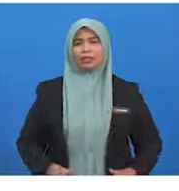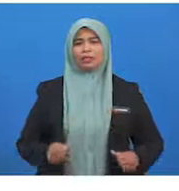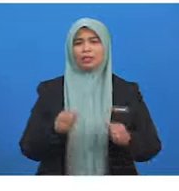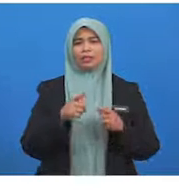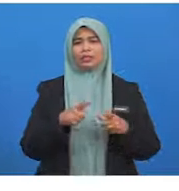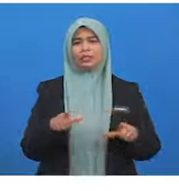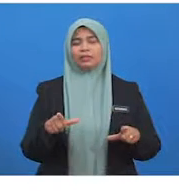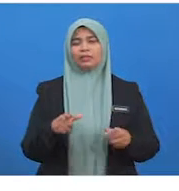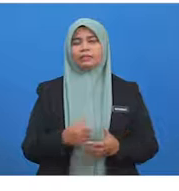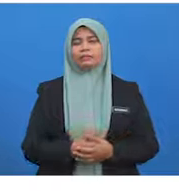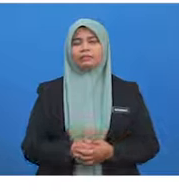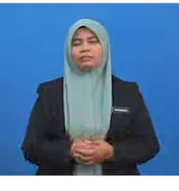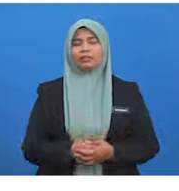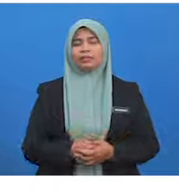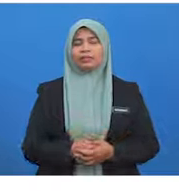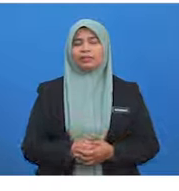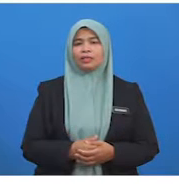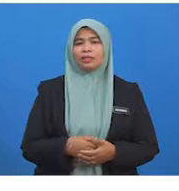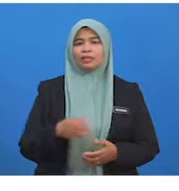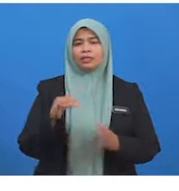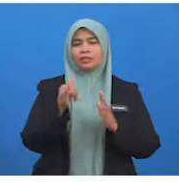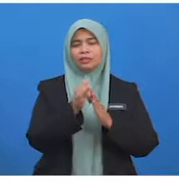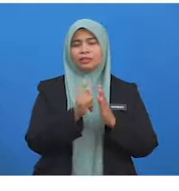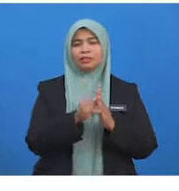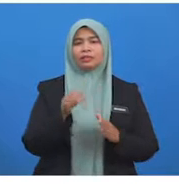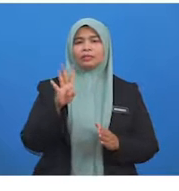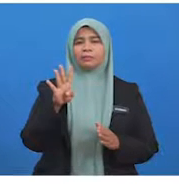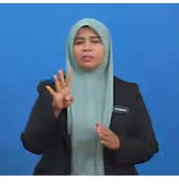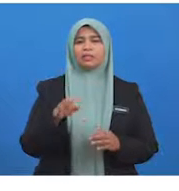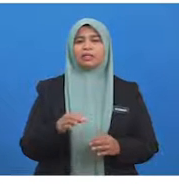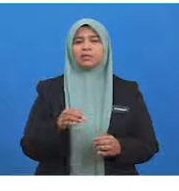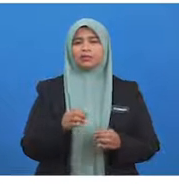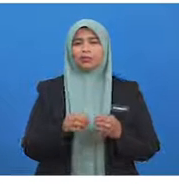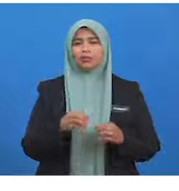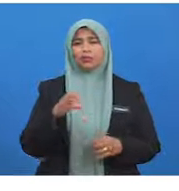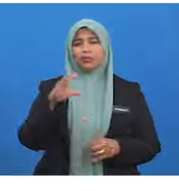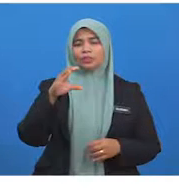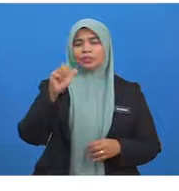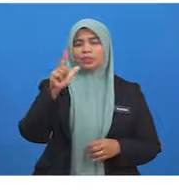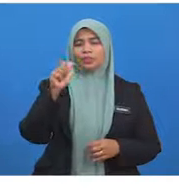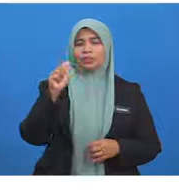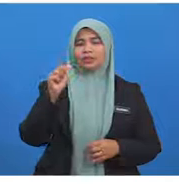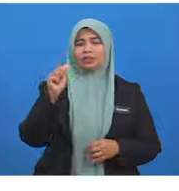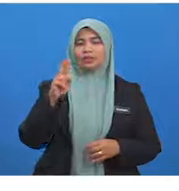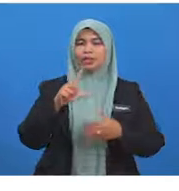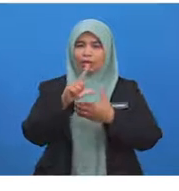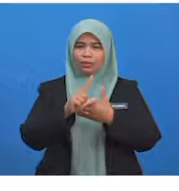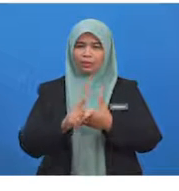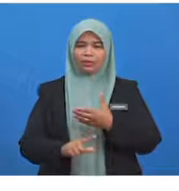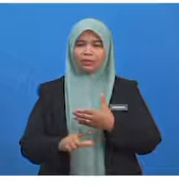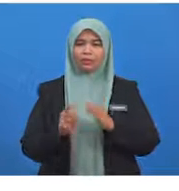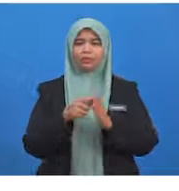yang dilakukan. Manakala syarat yang keempat, apabila calar ke, luka terpotong